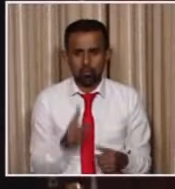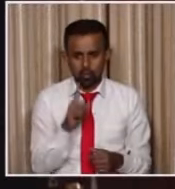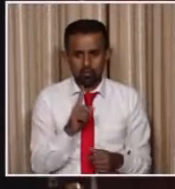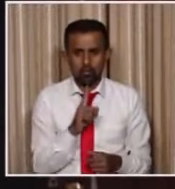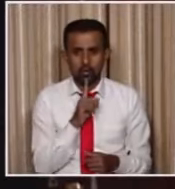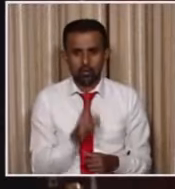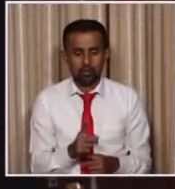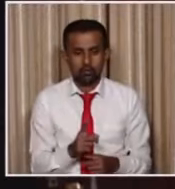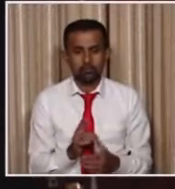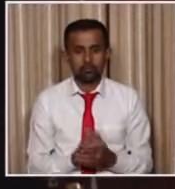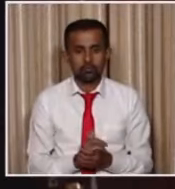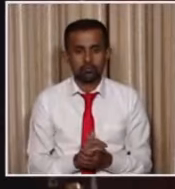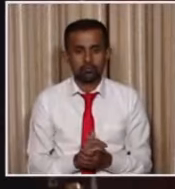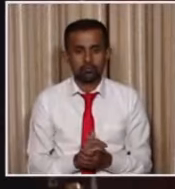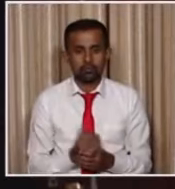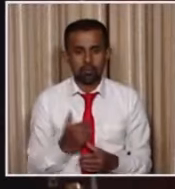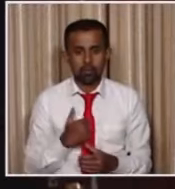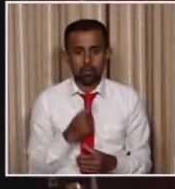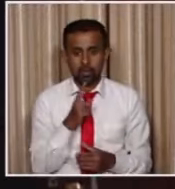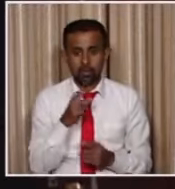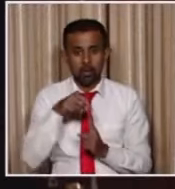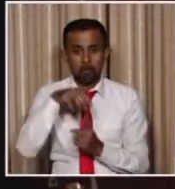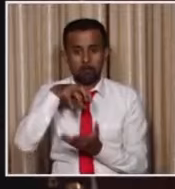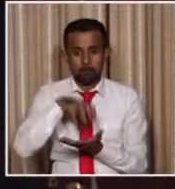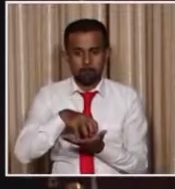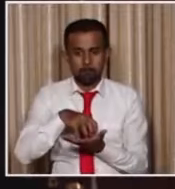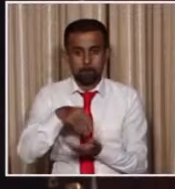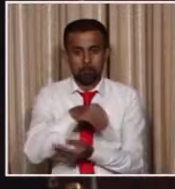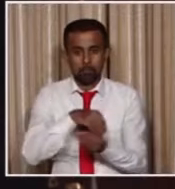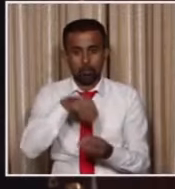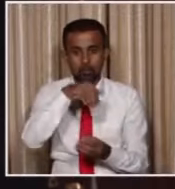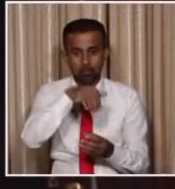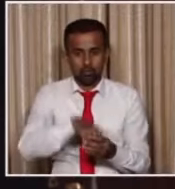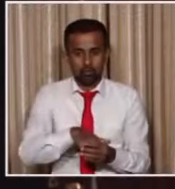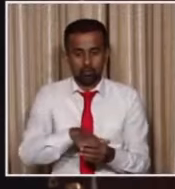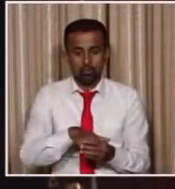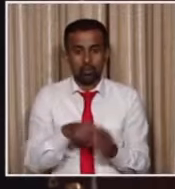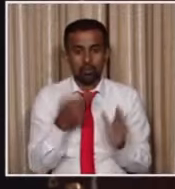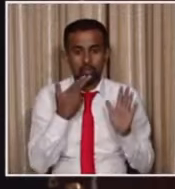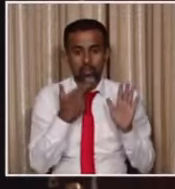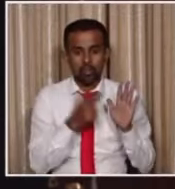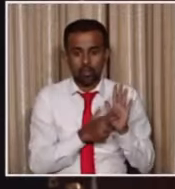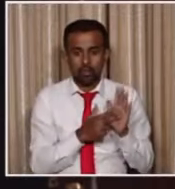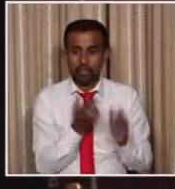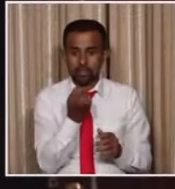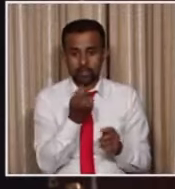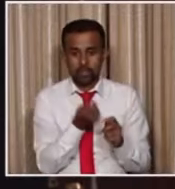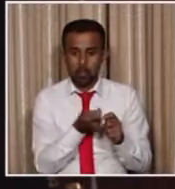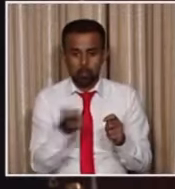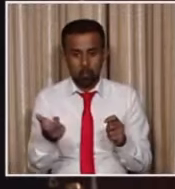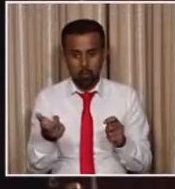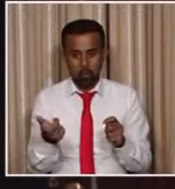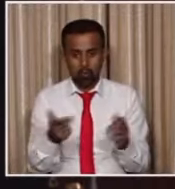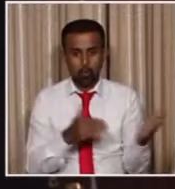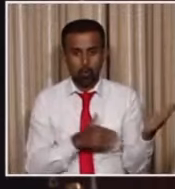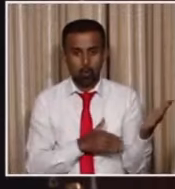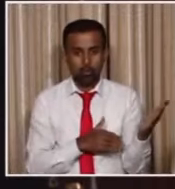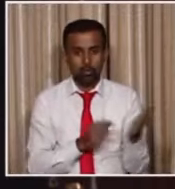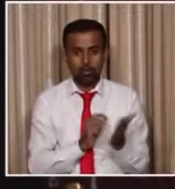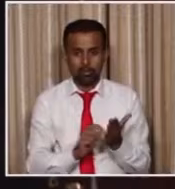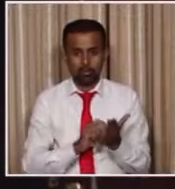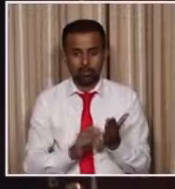මතක් කරන්නට අවශ්‍යයි. අපි එක පළාත් සභාවක යටතේ මුද්දර ගාස්තු ගෙව්වට පස්සේ යම්කිසි ඔප්පු